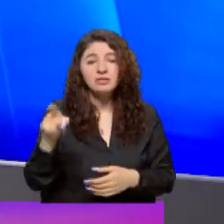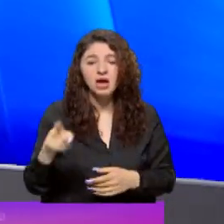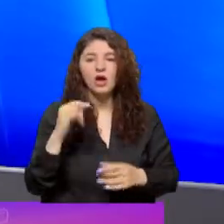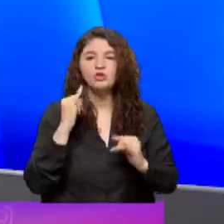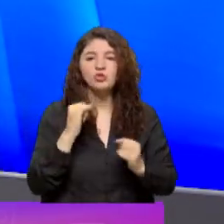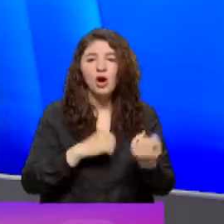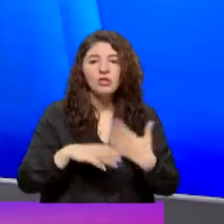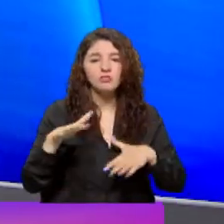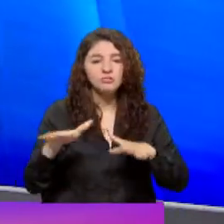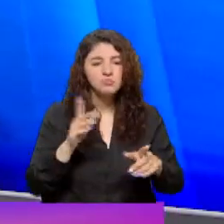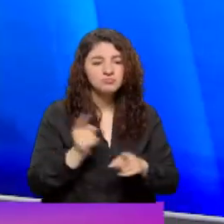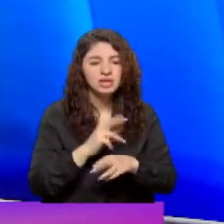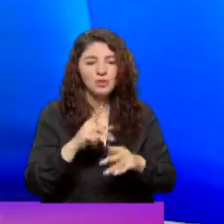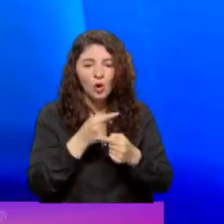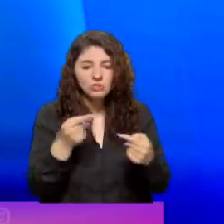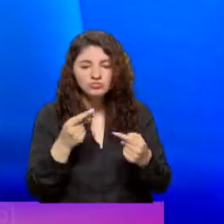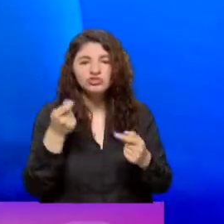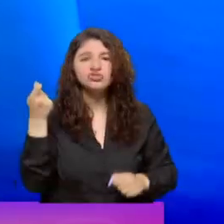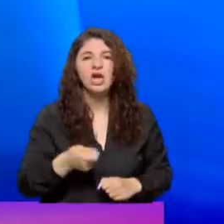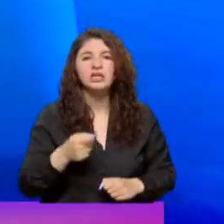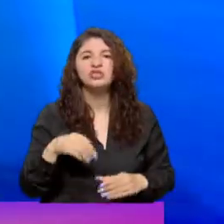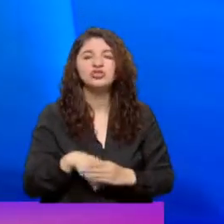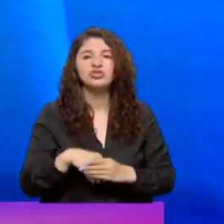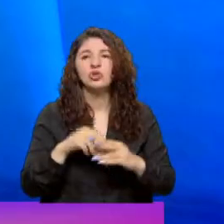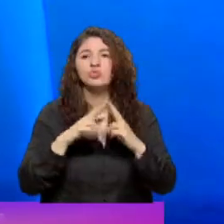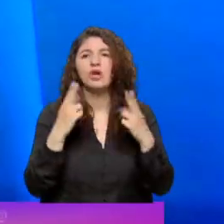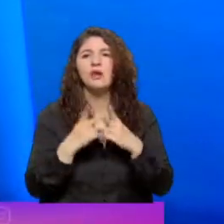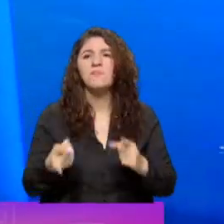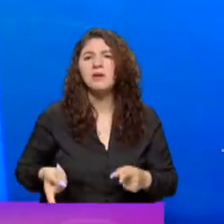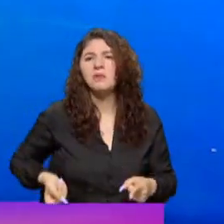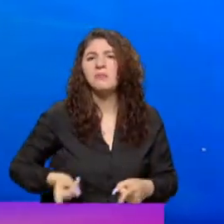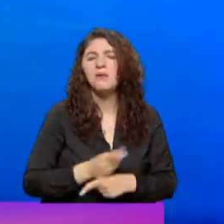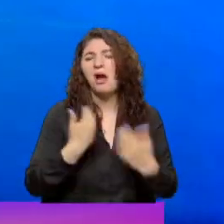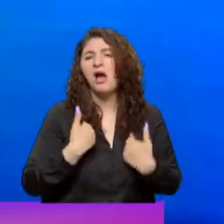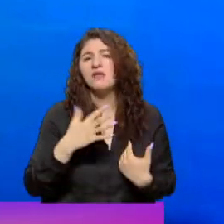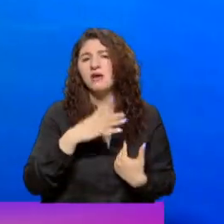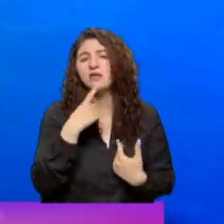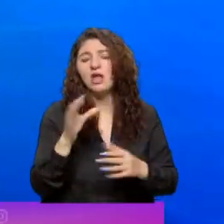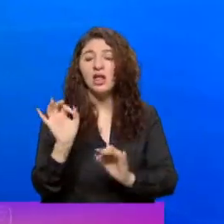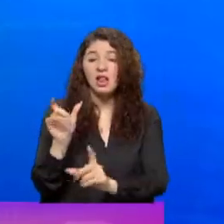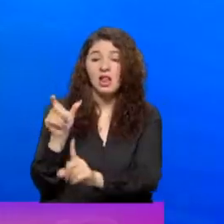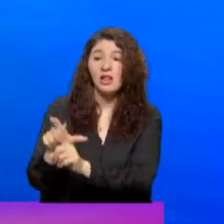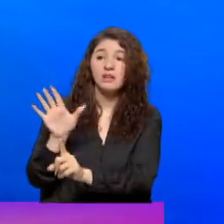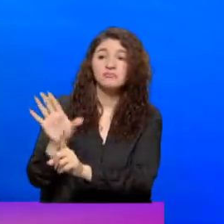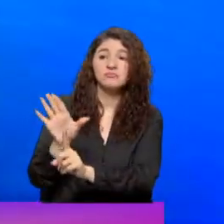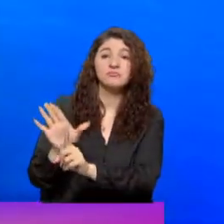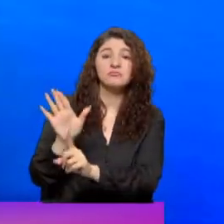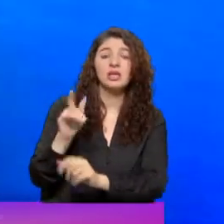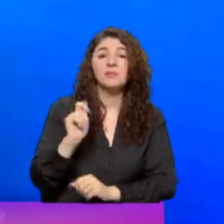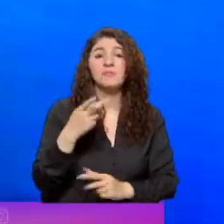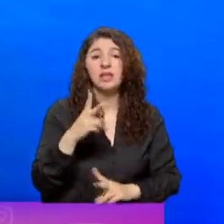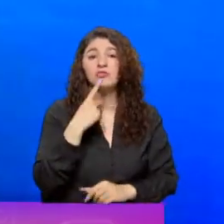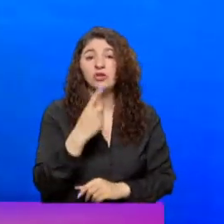Affet gibi olumsuz durumlar için dünyanın binbir türlü halı var denilerek muhafaza edilebilir